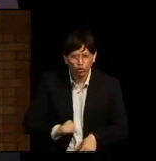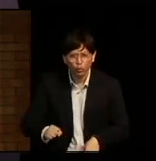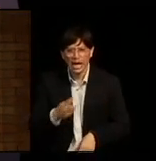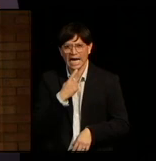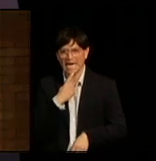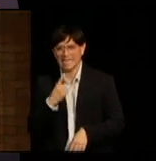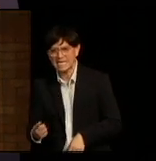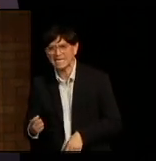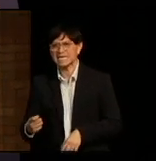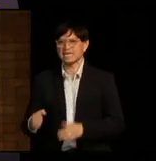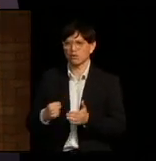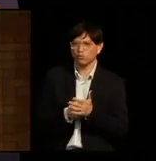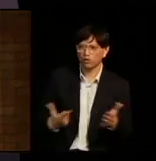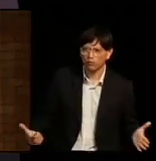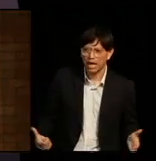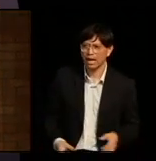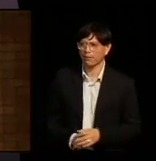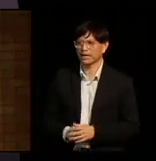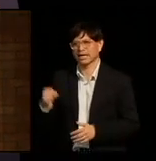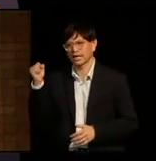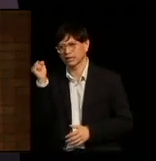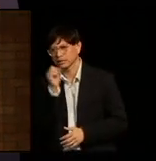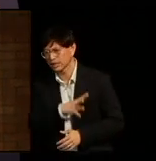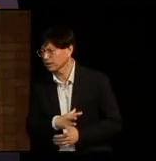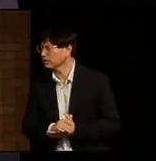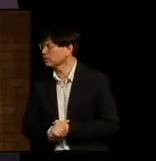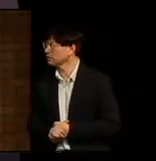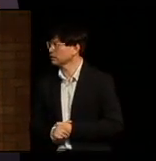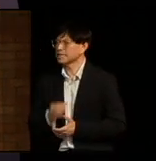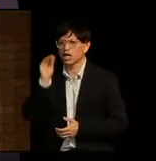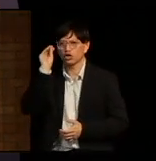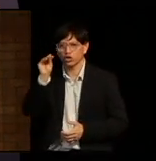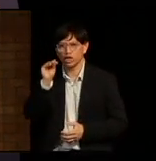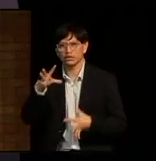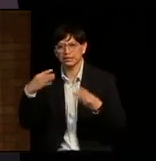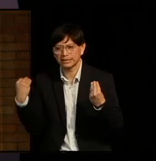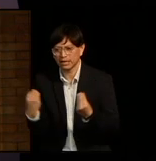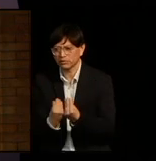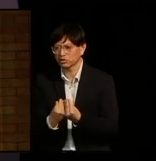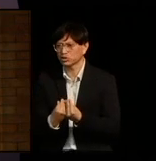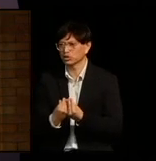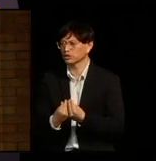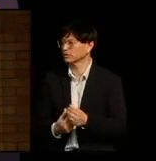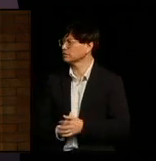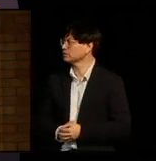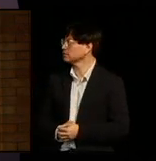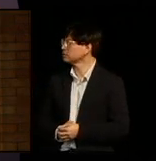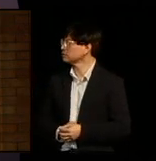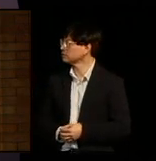problema la soluzione ci ha chiesto di stare accanto a che è tutta un'altra cosa entrare in una nuova